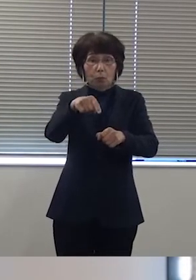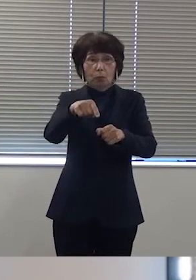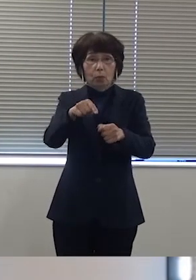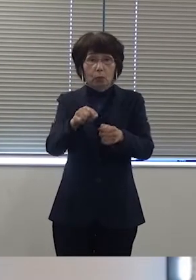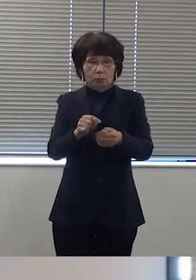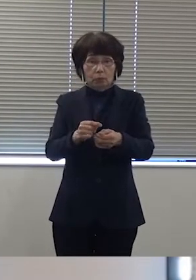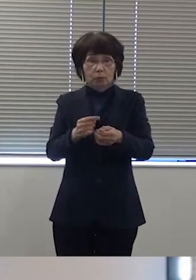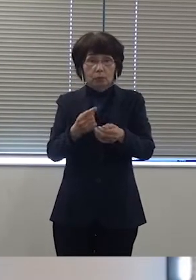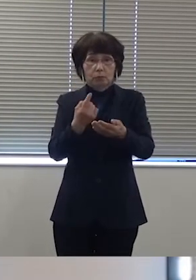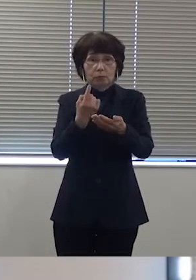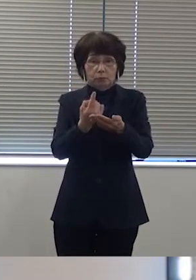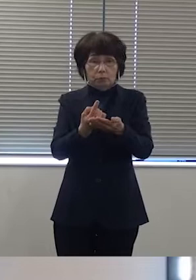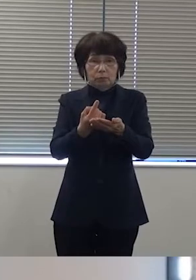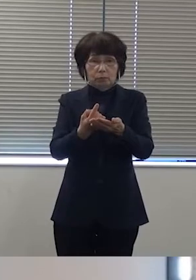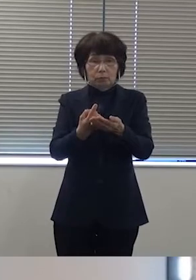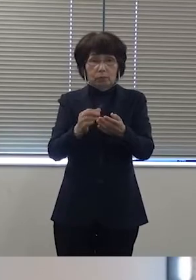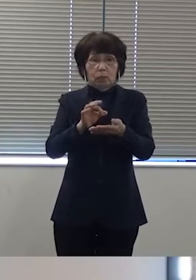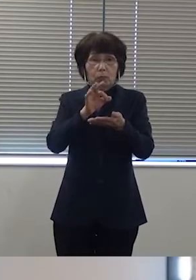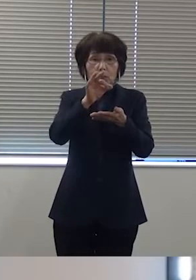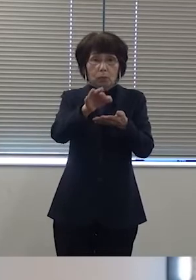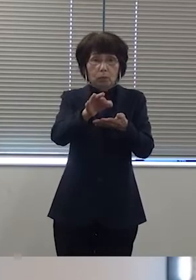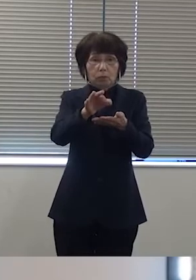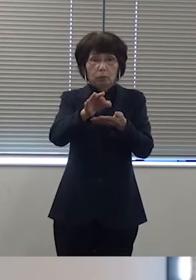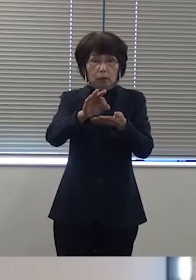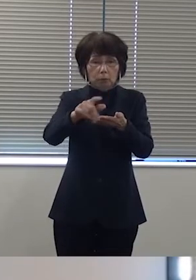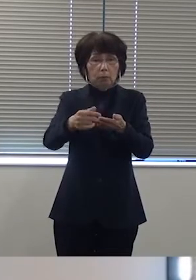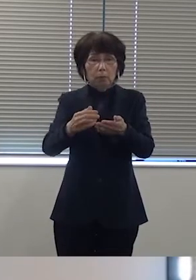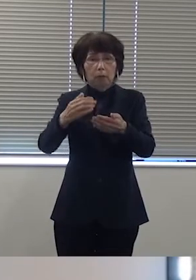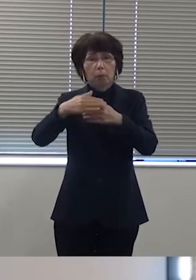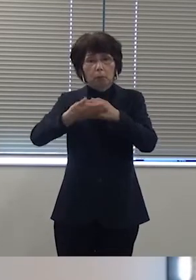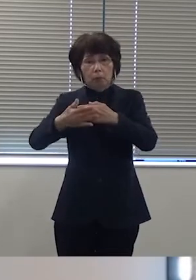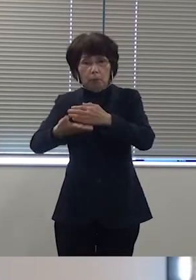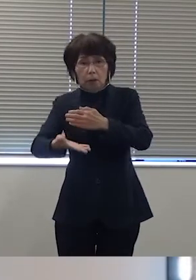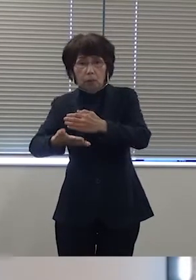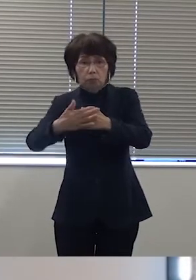まあ、こういったものを加えていろいろ考えたということです。